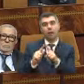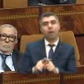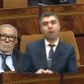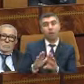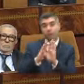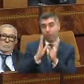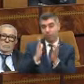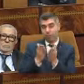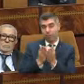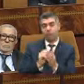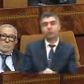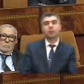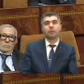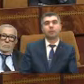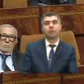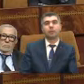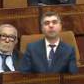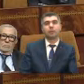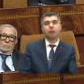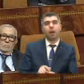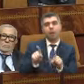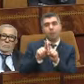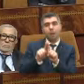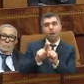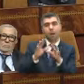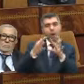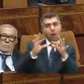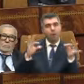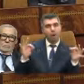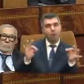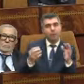ستشكل لا محالة المحاور الكبرى لبلورة